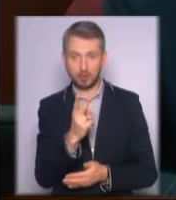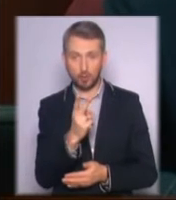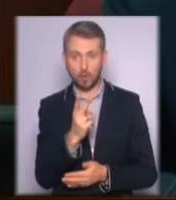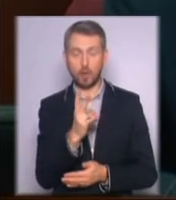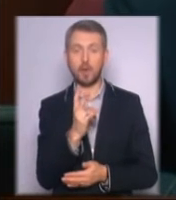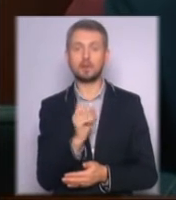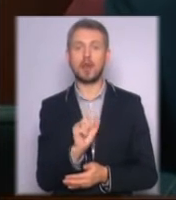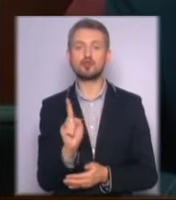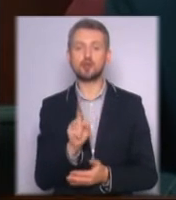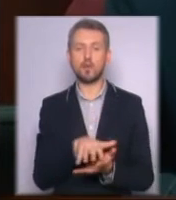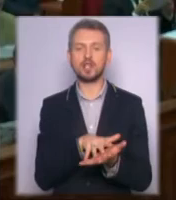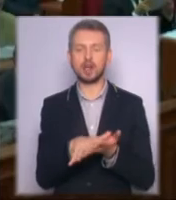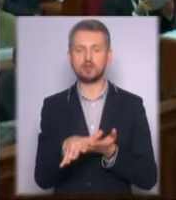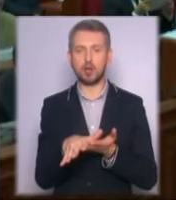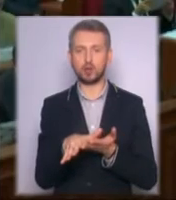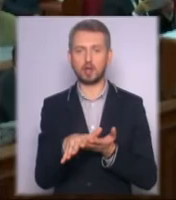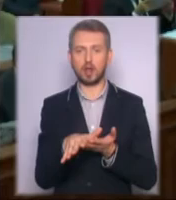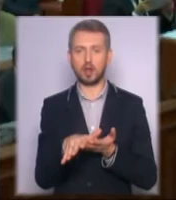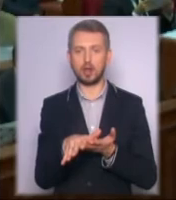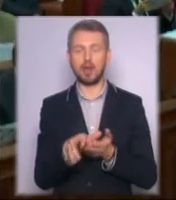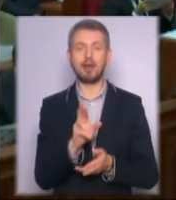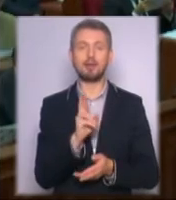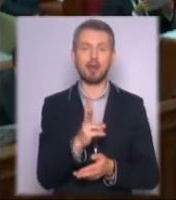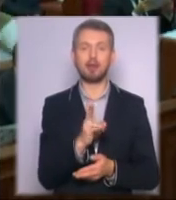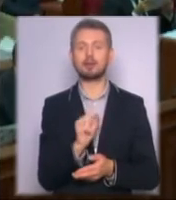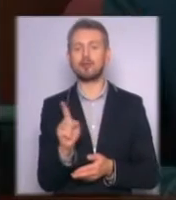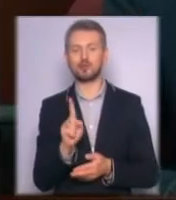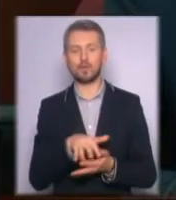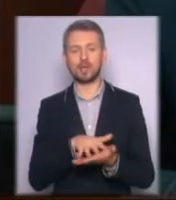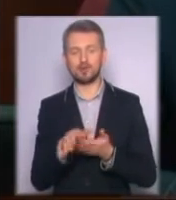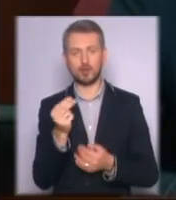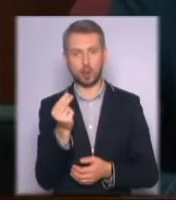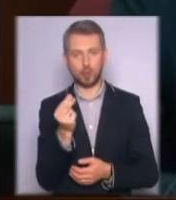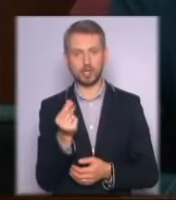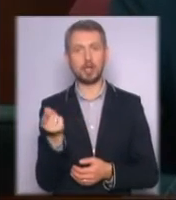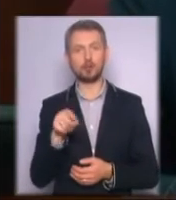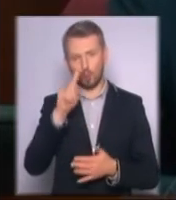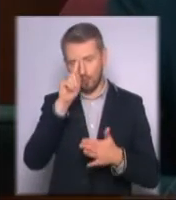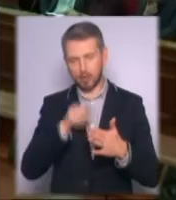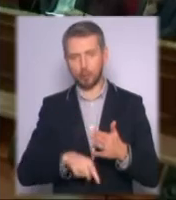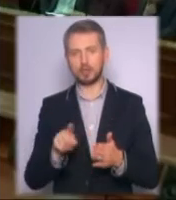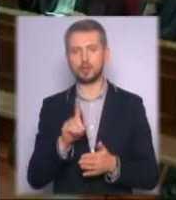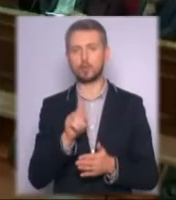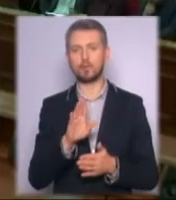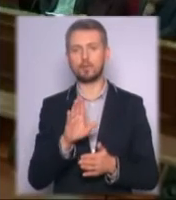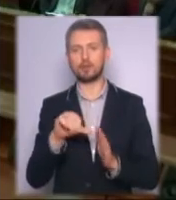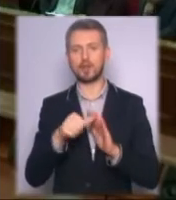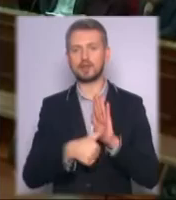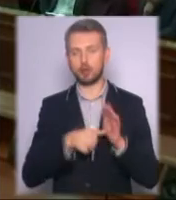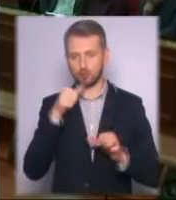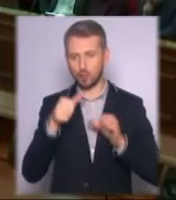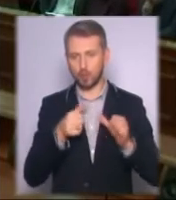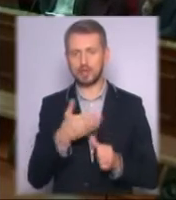що витрачаються, як і на що витрачаються кошти. Тому переконаний, що в 2016 році ми